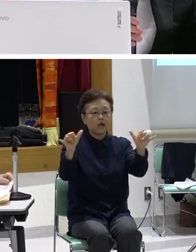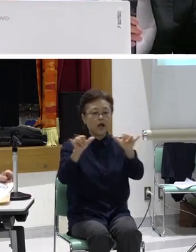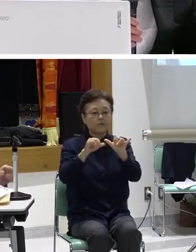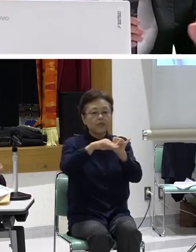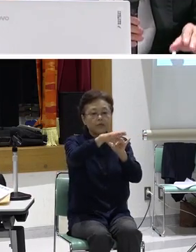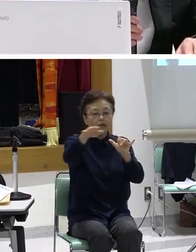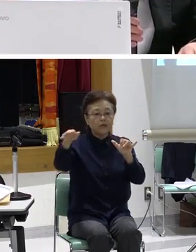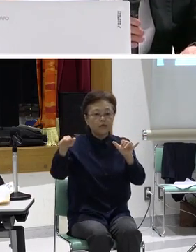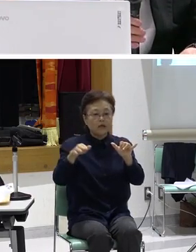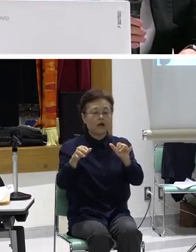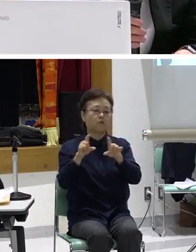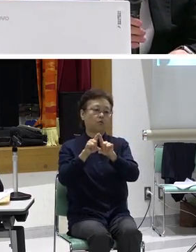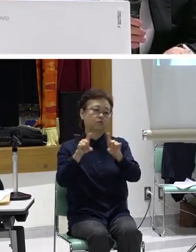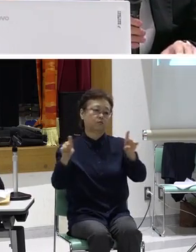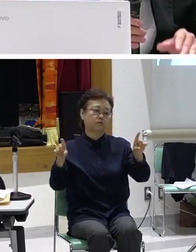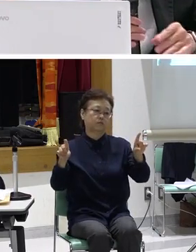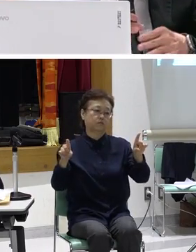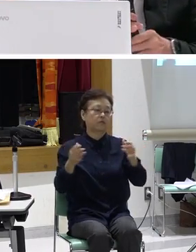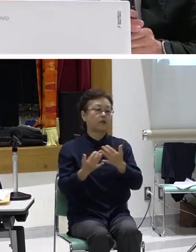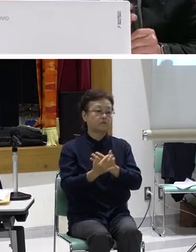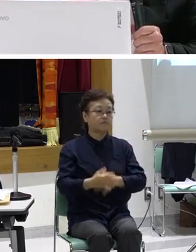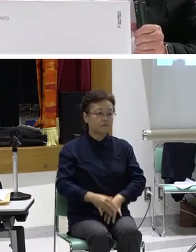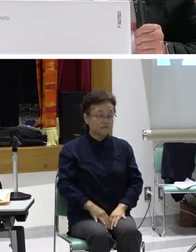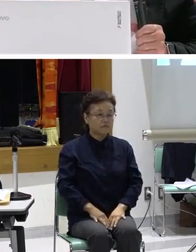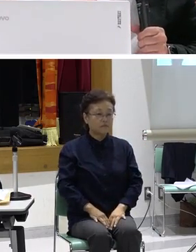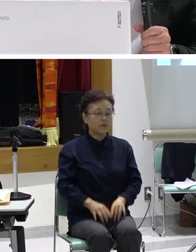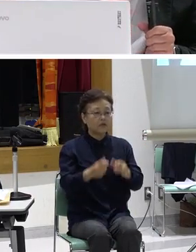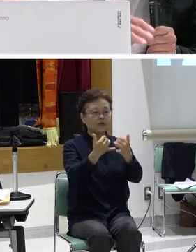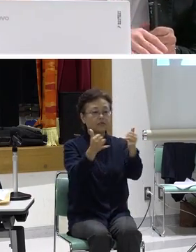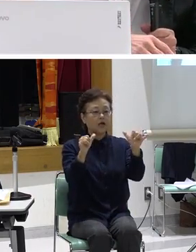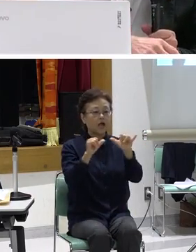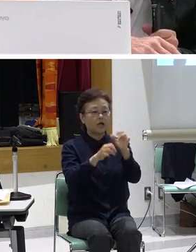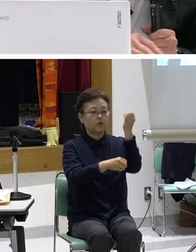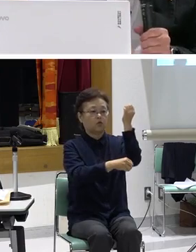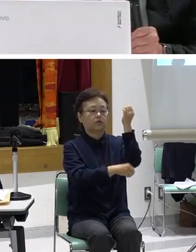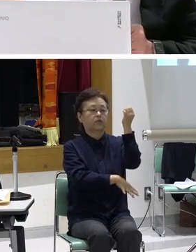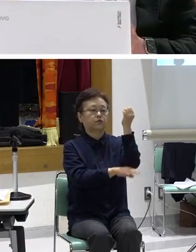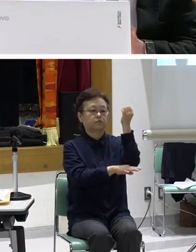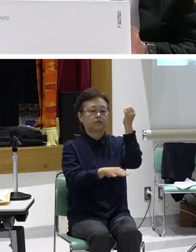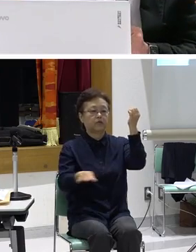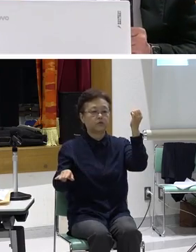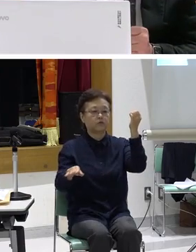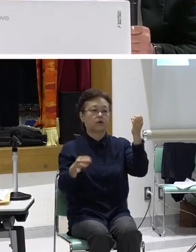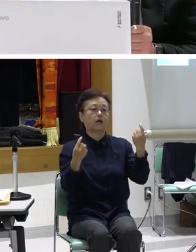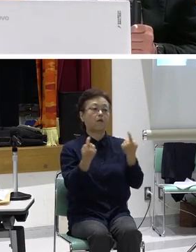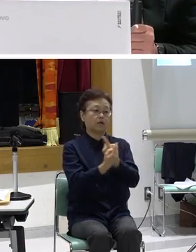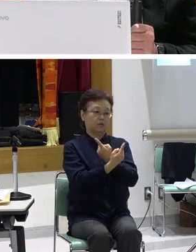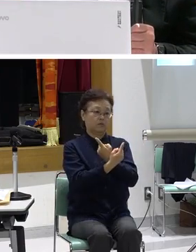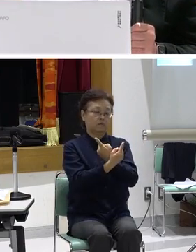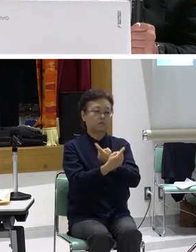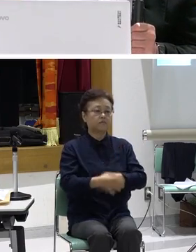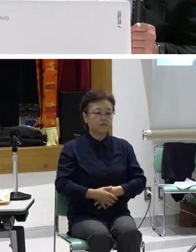基本基準を変えていってるっていうのが、このバリアフリーやユニバーサルデザインの今までの歴史なんですね。